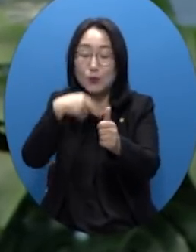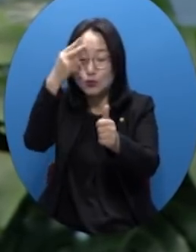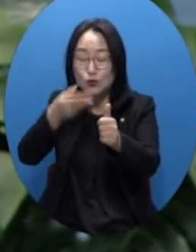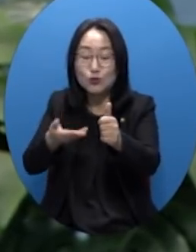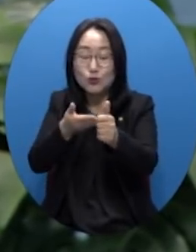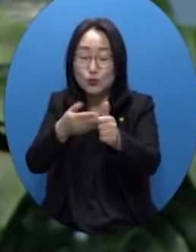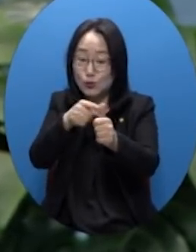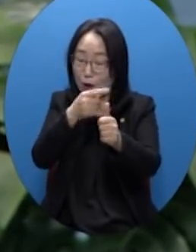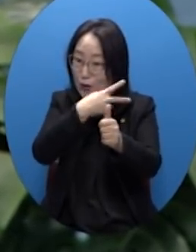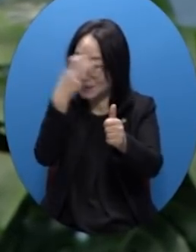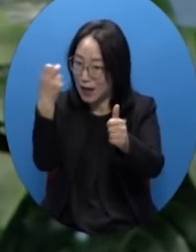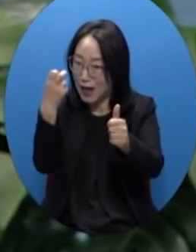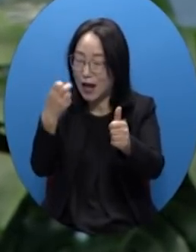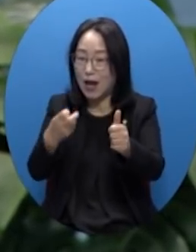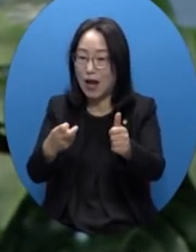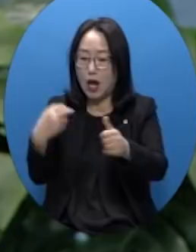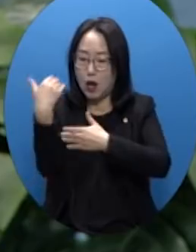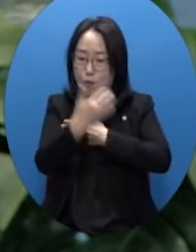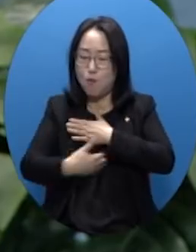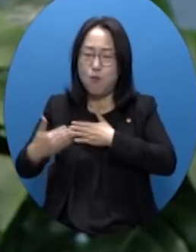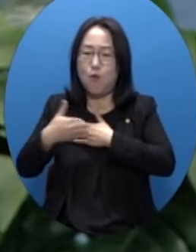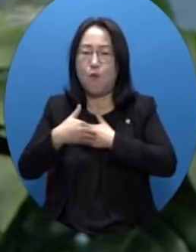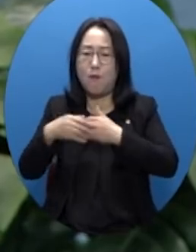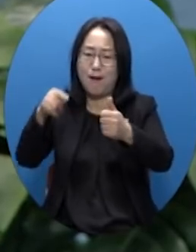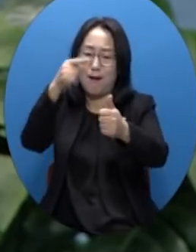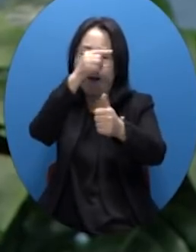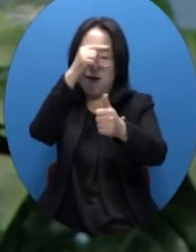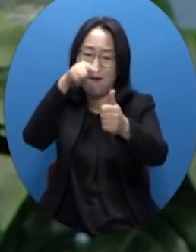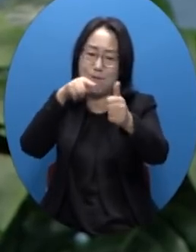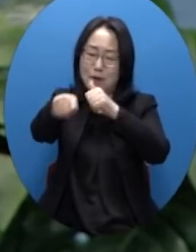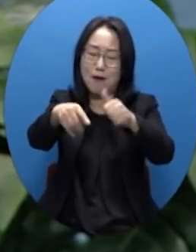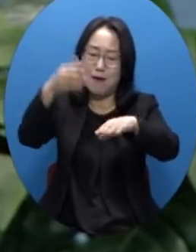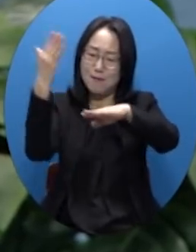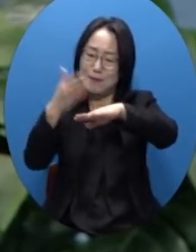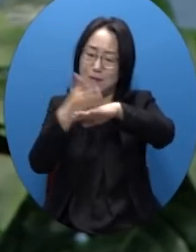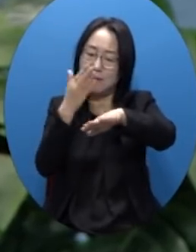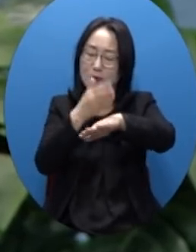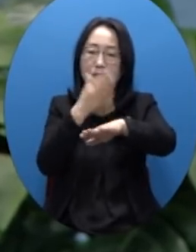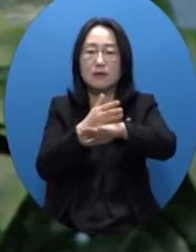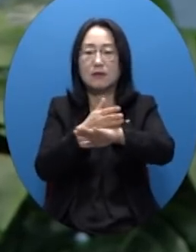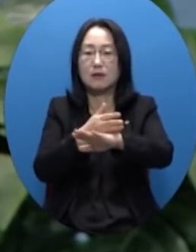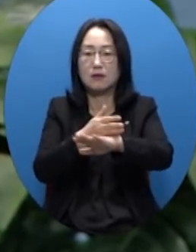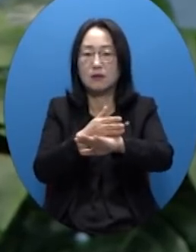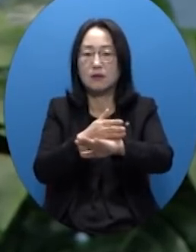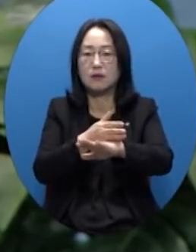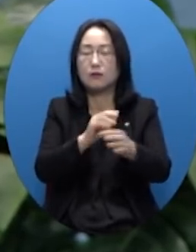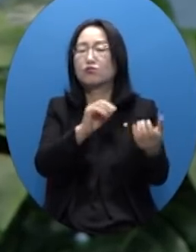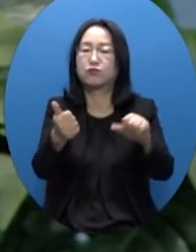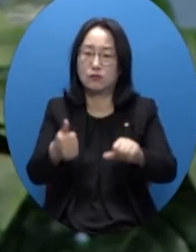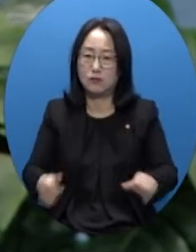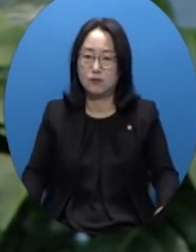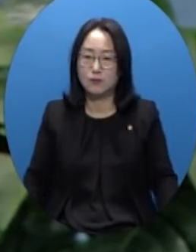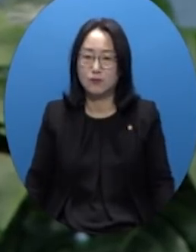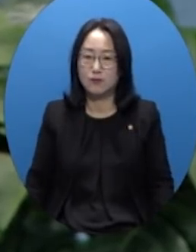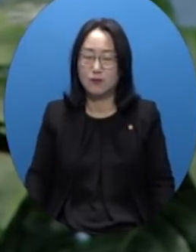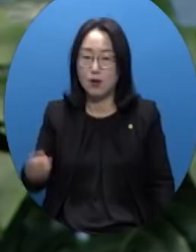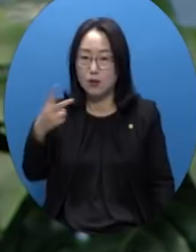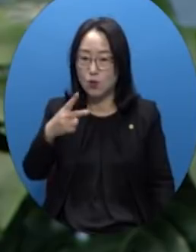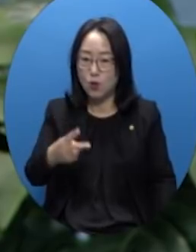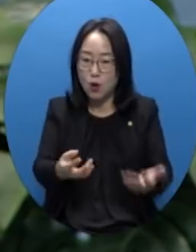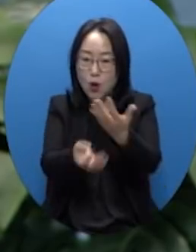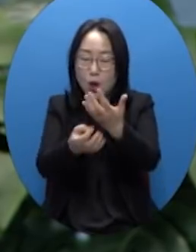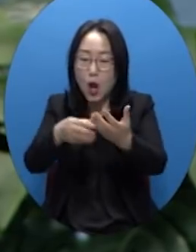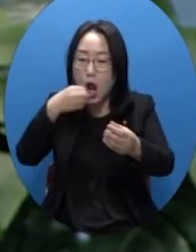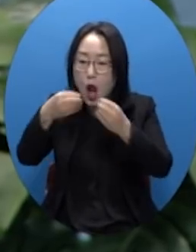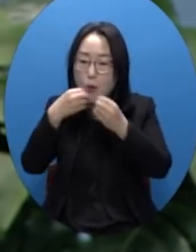잠이 든 다음 온몸을 잘라 토막살인 했습니다 죽을 시차 관계 하기도 하고 열네 살부터